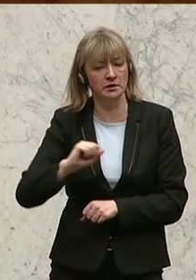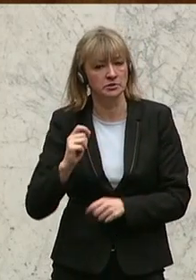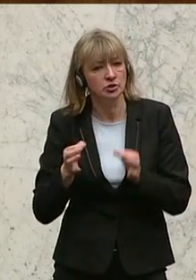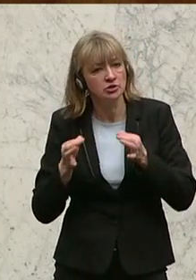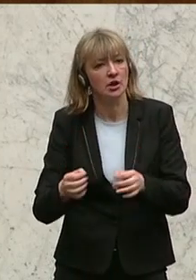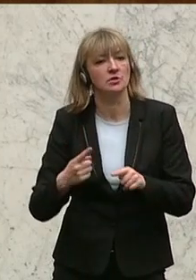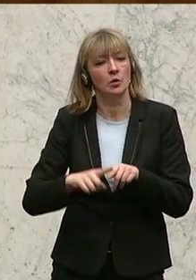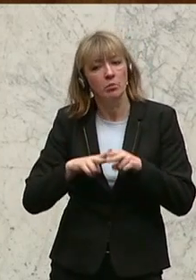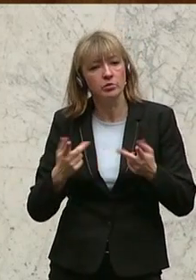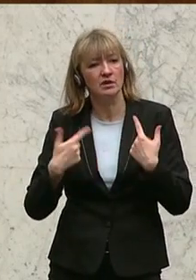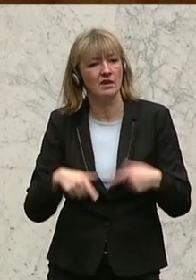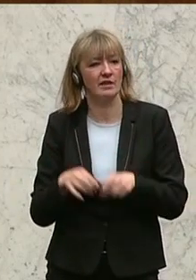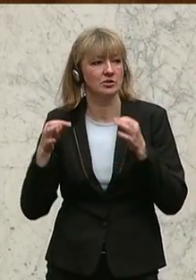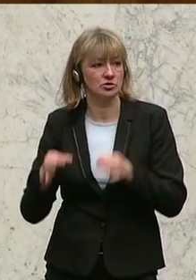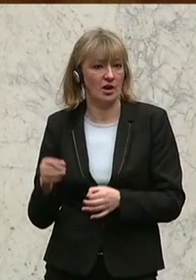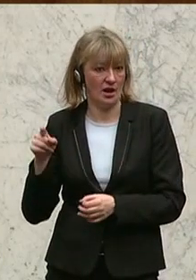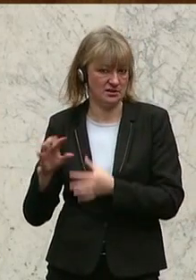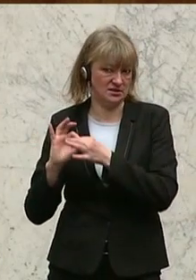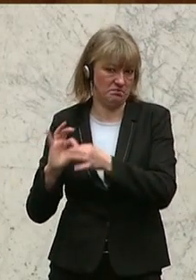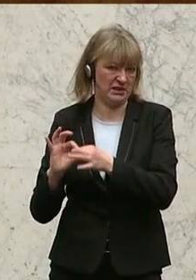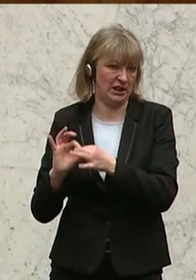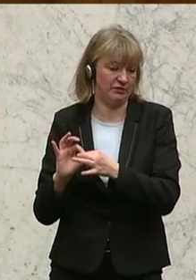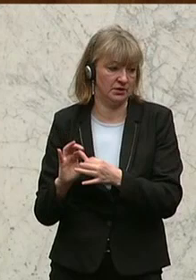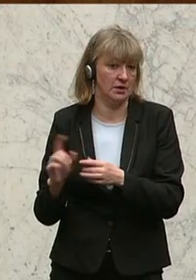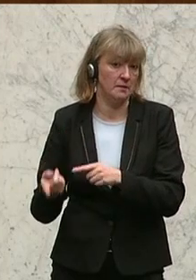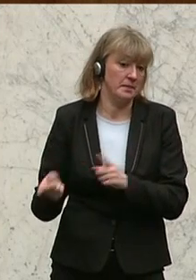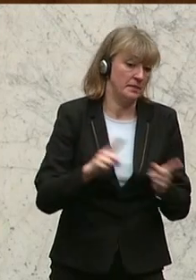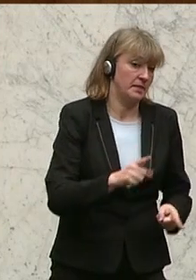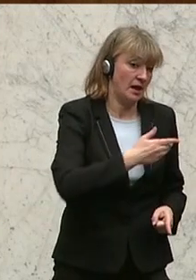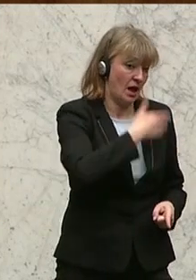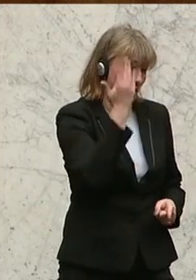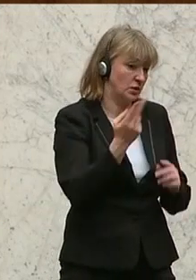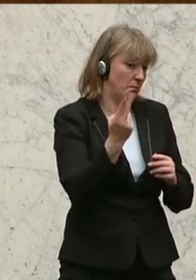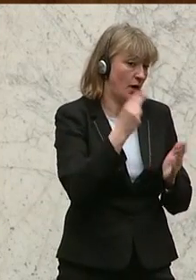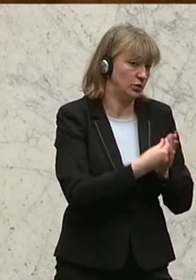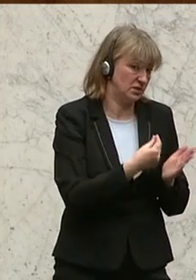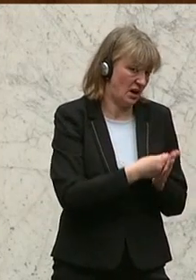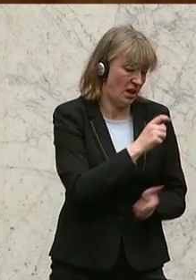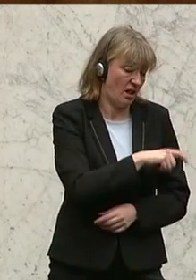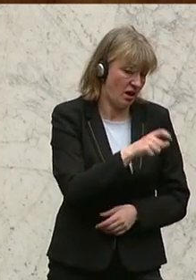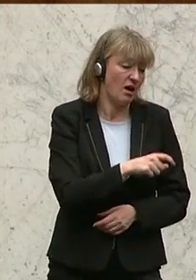Schnellstraßen und Bundes- und Landesstraßen betrifft. Der ausländische Mautzahler oder